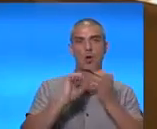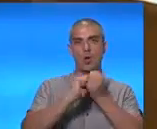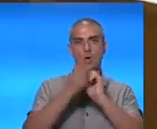המשפט